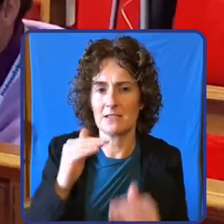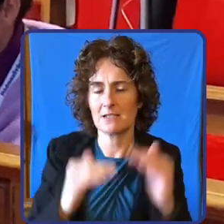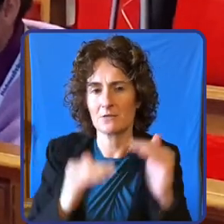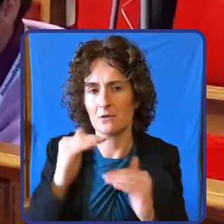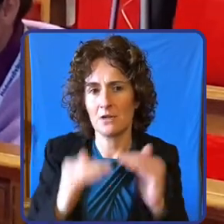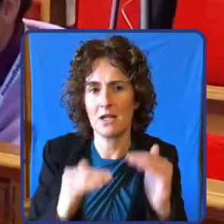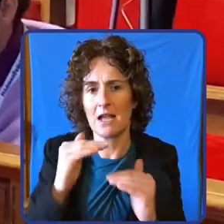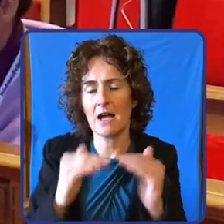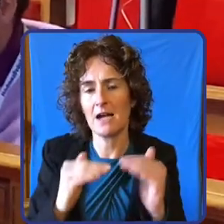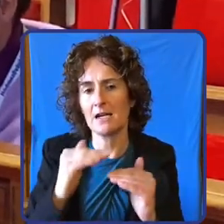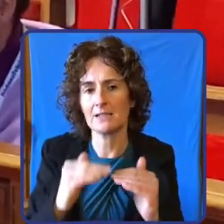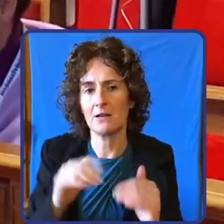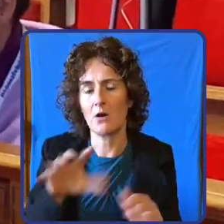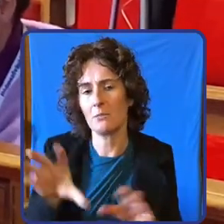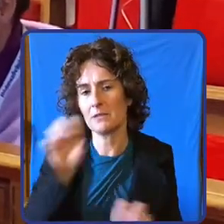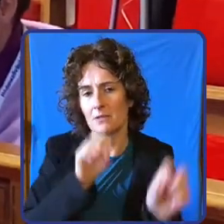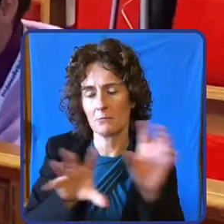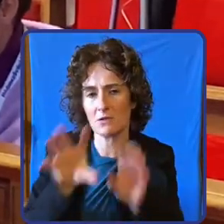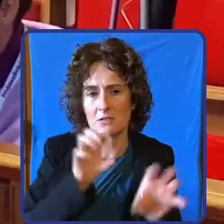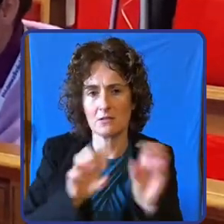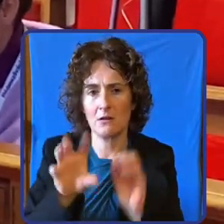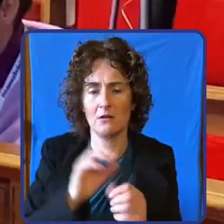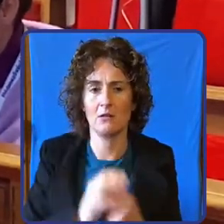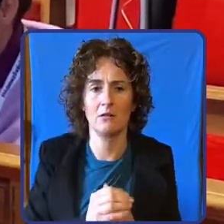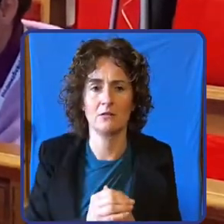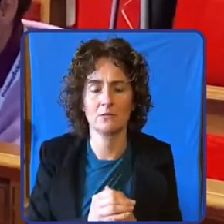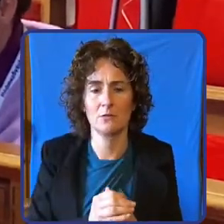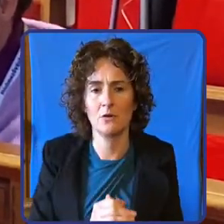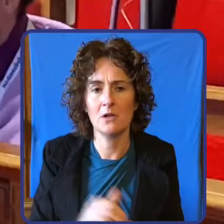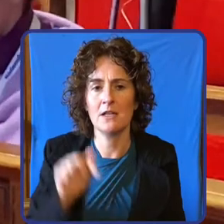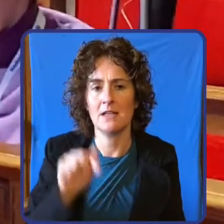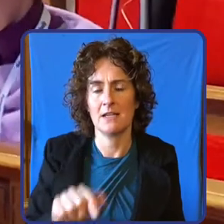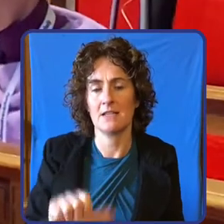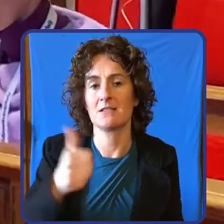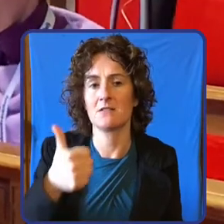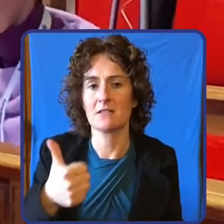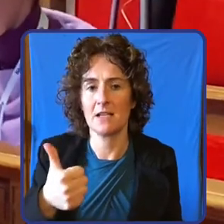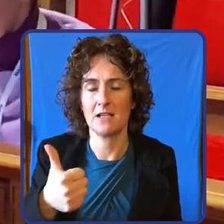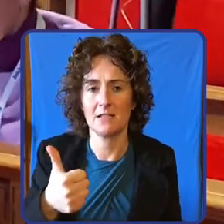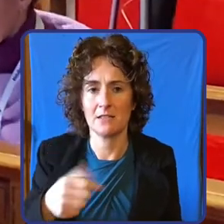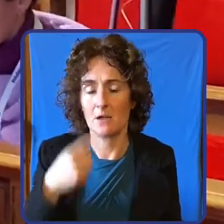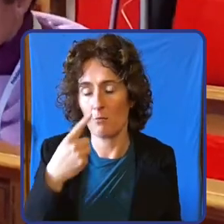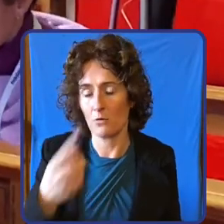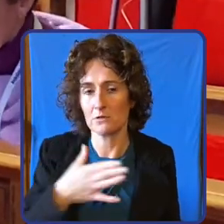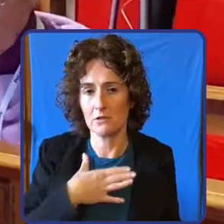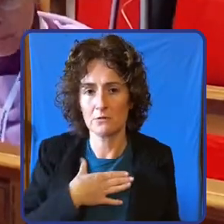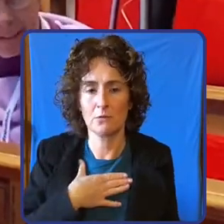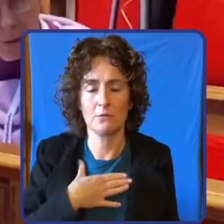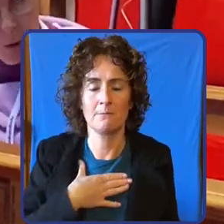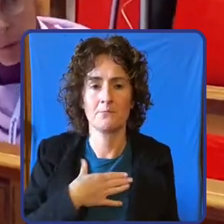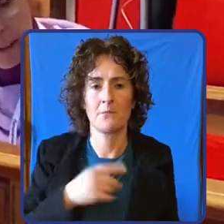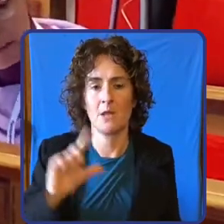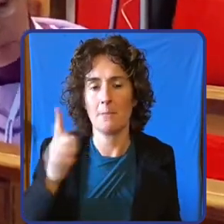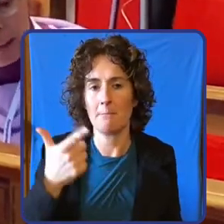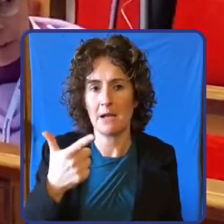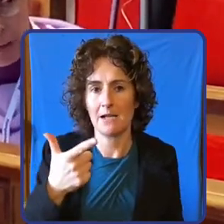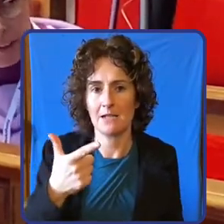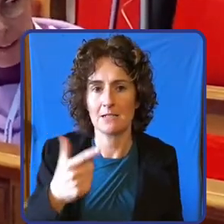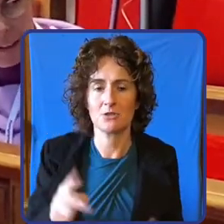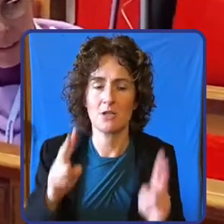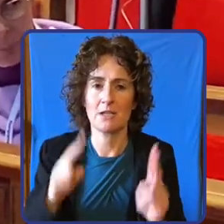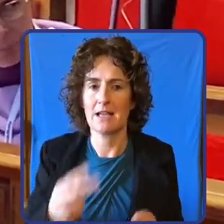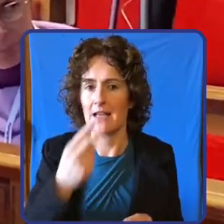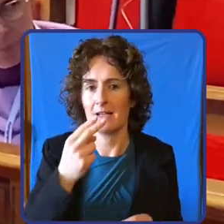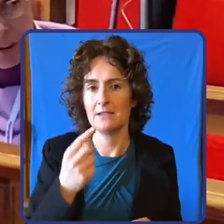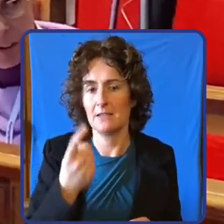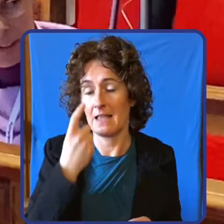ami tapasztalható. Ez lett volna az egyik mondandóm. A másik pedig észre kell